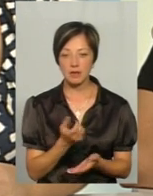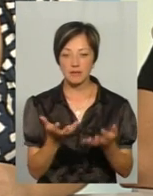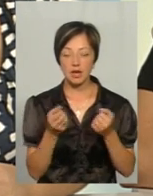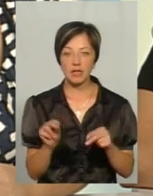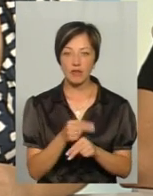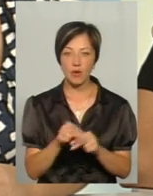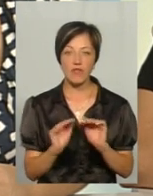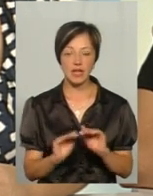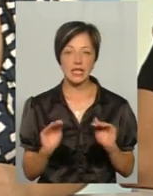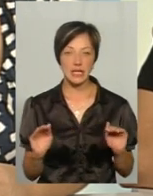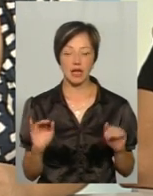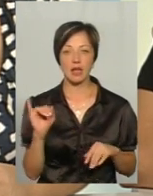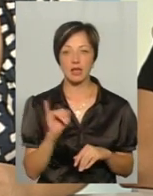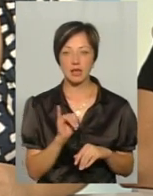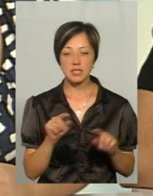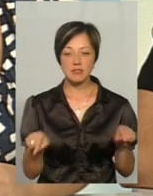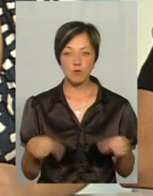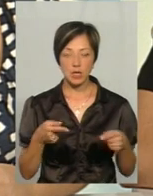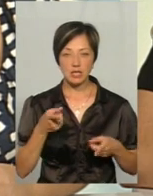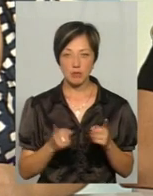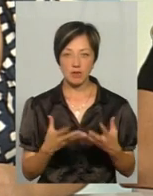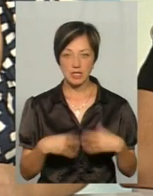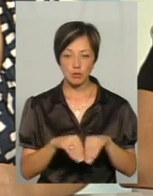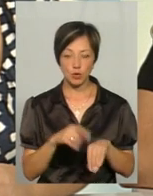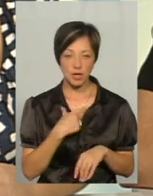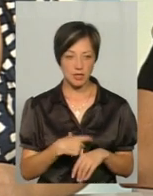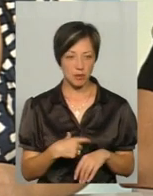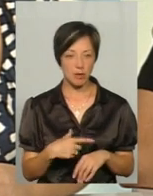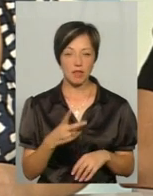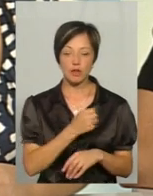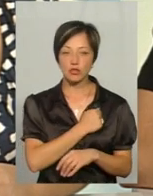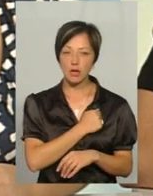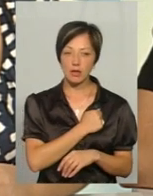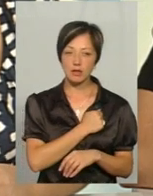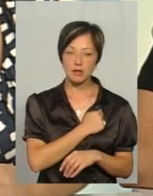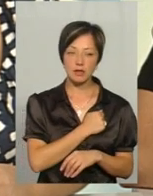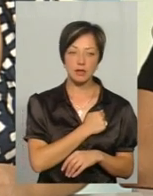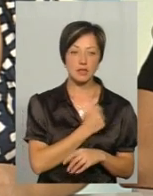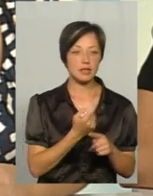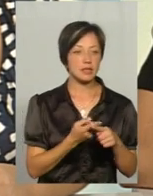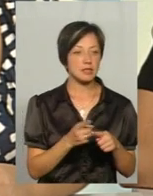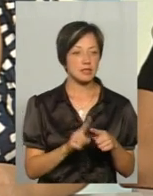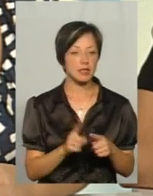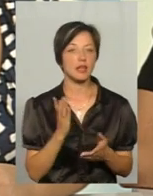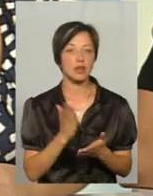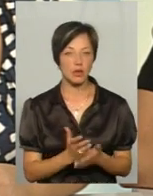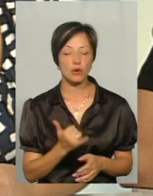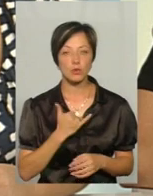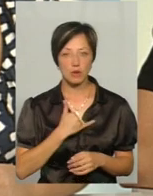виховання дітей і створити справжню сім'ю для себе. На жаль, це є в